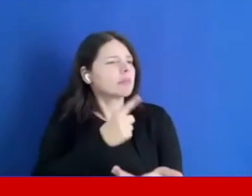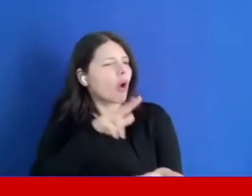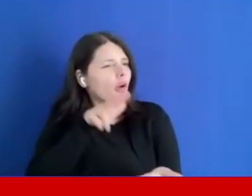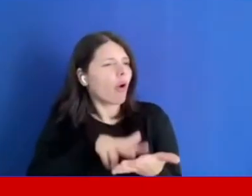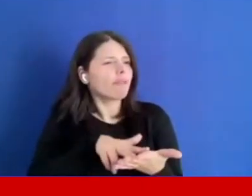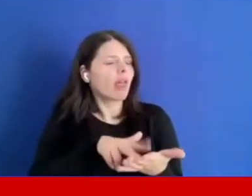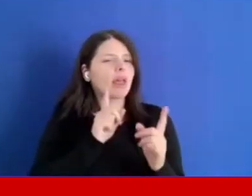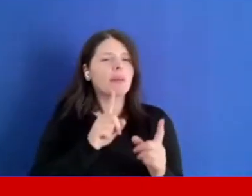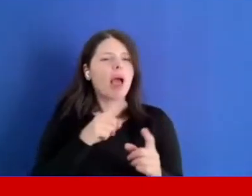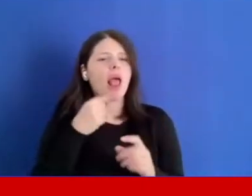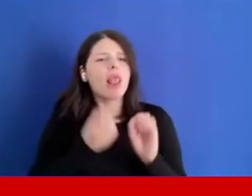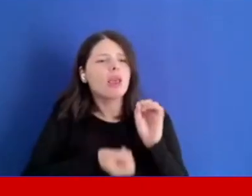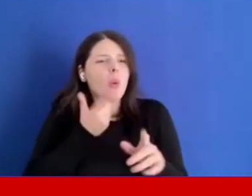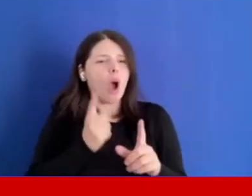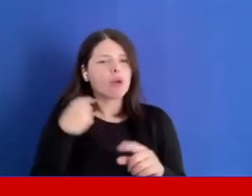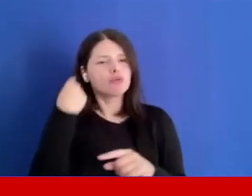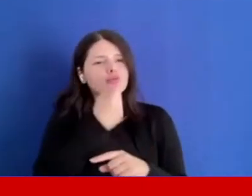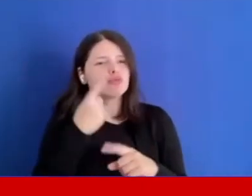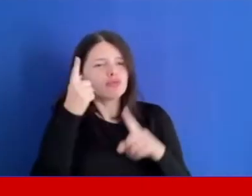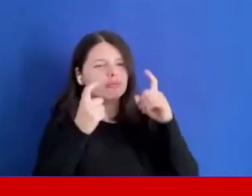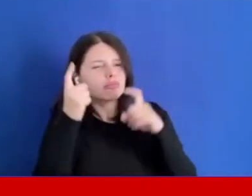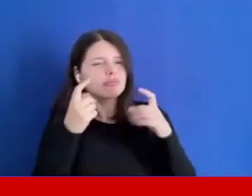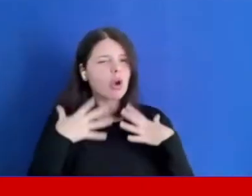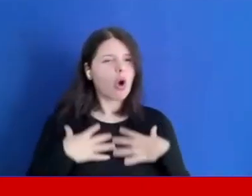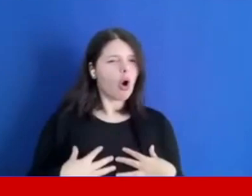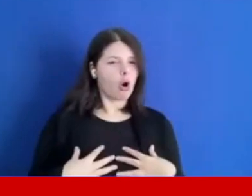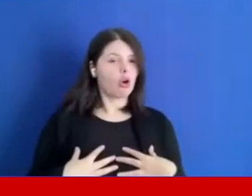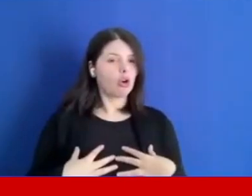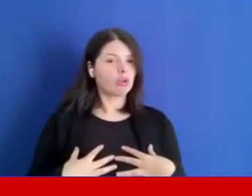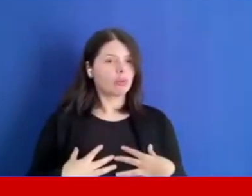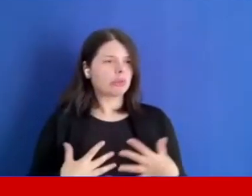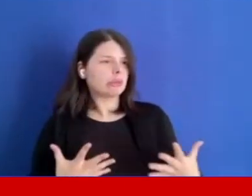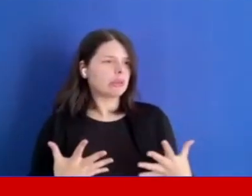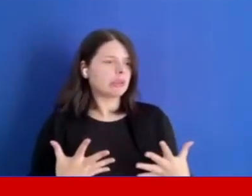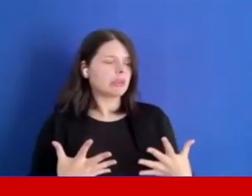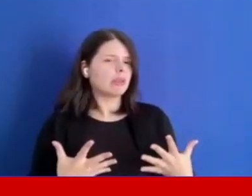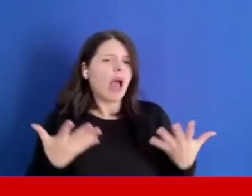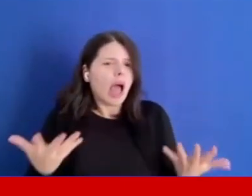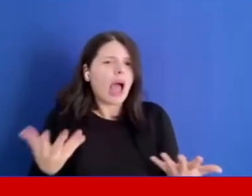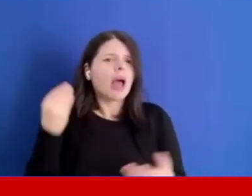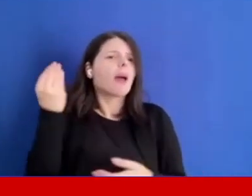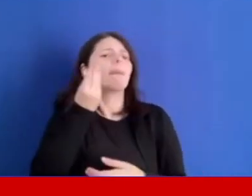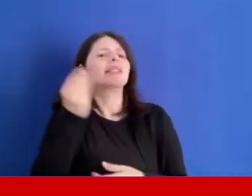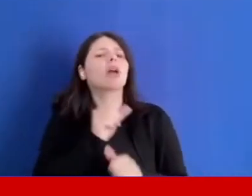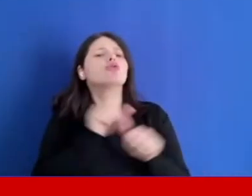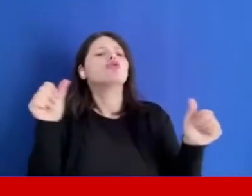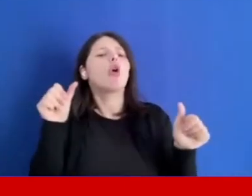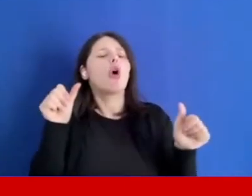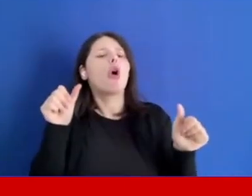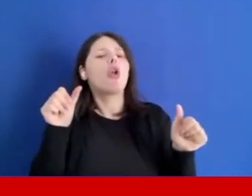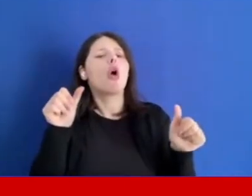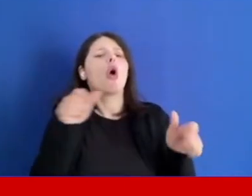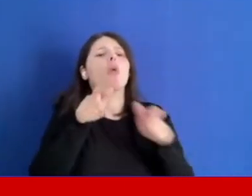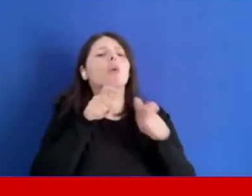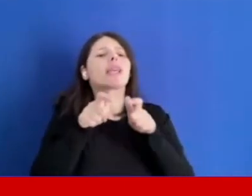del corpo, le espressioni del viso. Ecco, quindi perché pensare solo a una